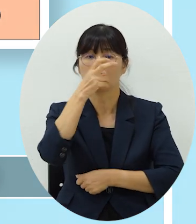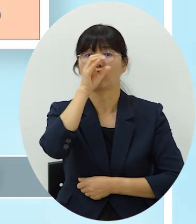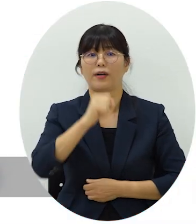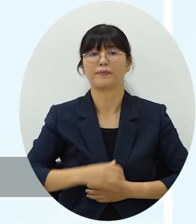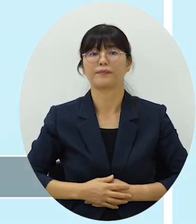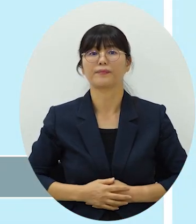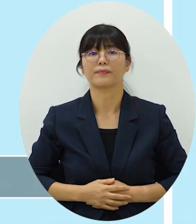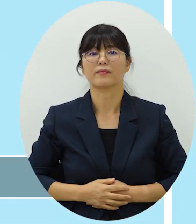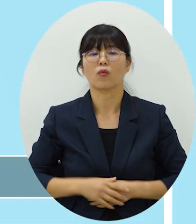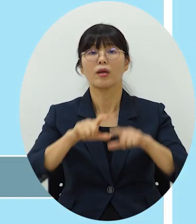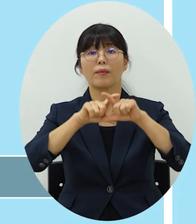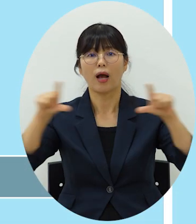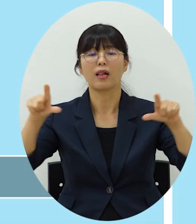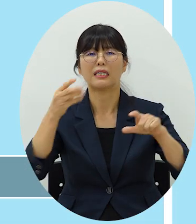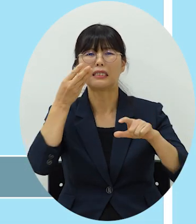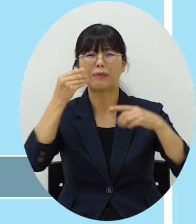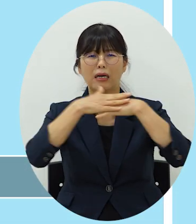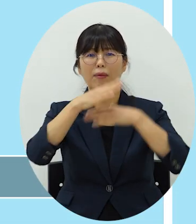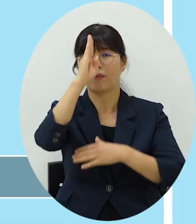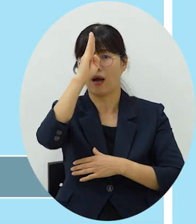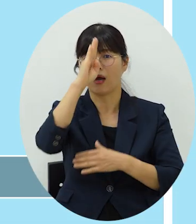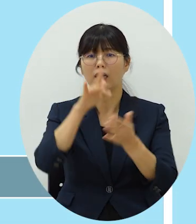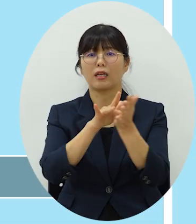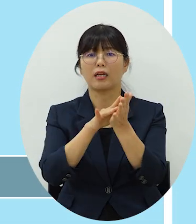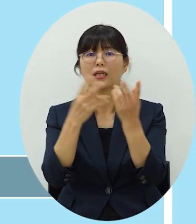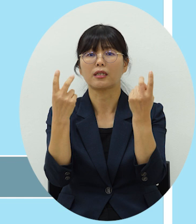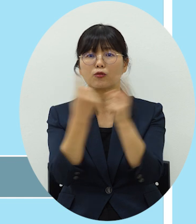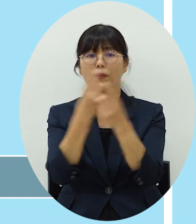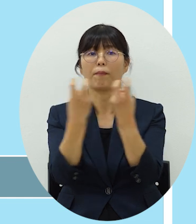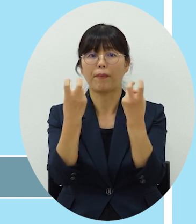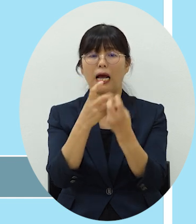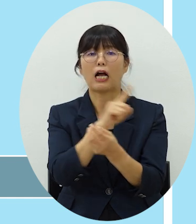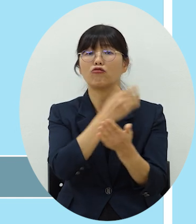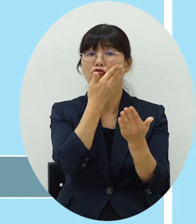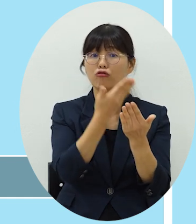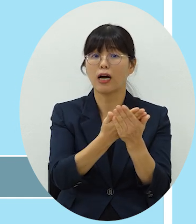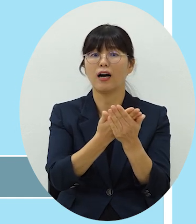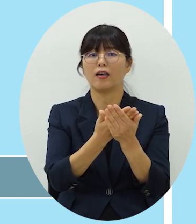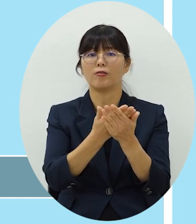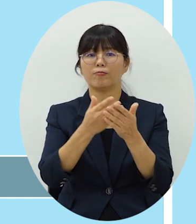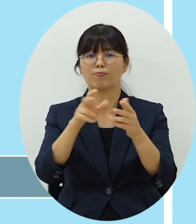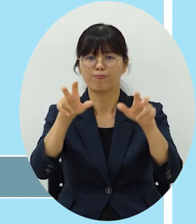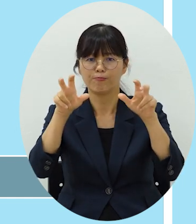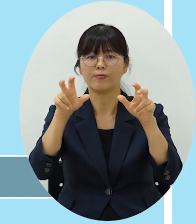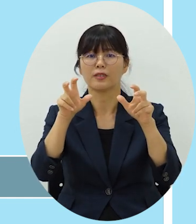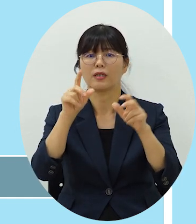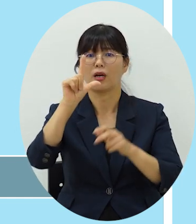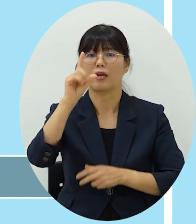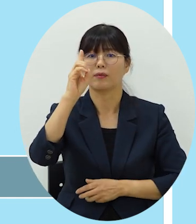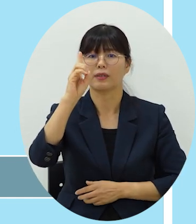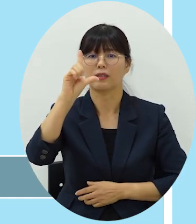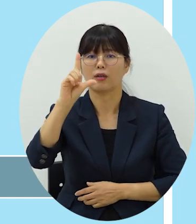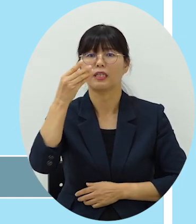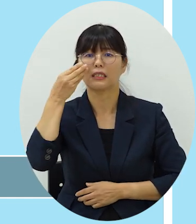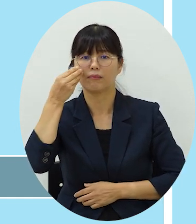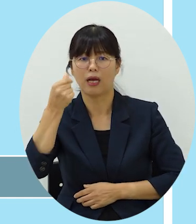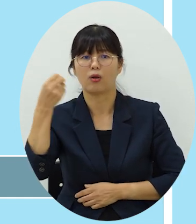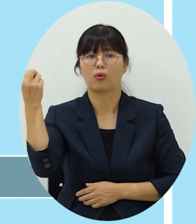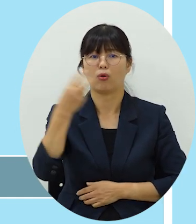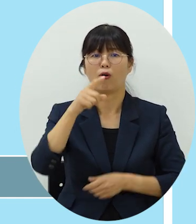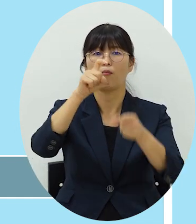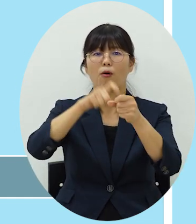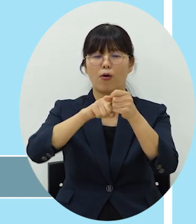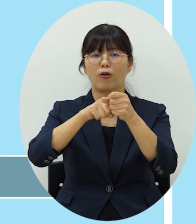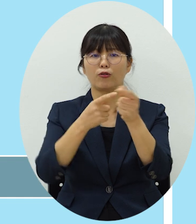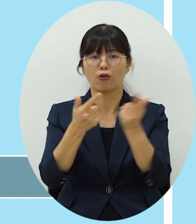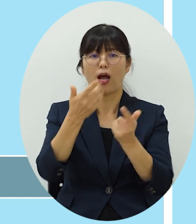좋습니다. 일반적으로 이상 지질혈증의 약물 치료에서 가장 중요한 교정 대상은 LDL 콜레스테롤이며 목표